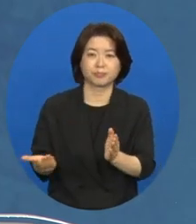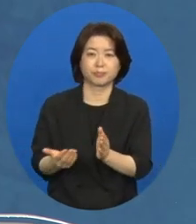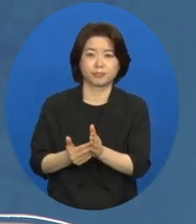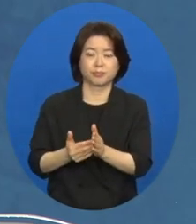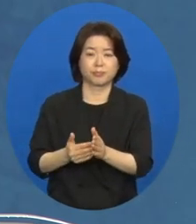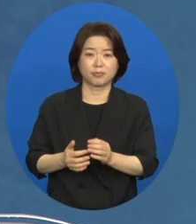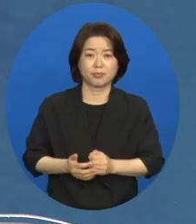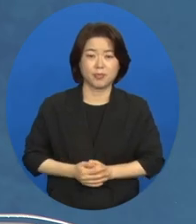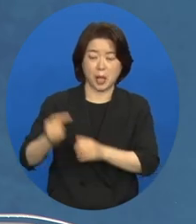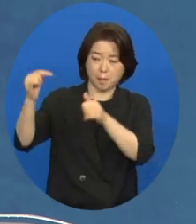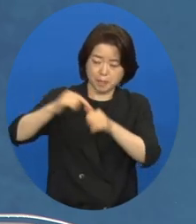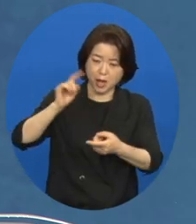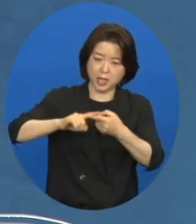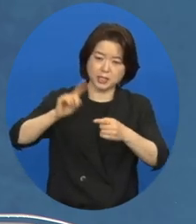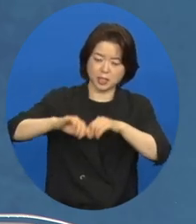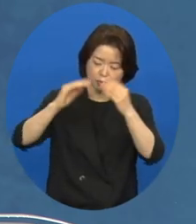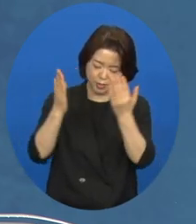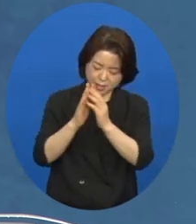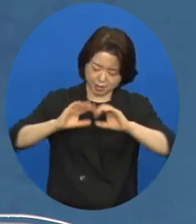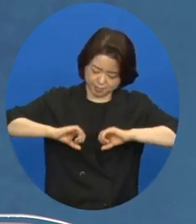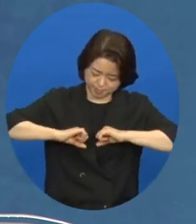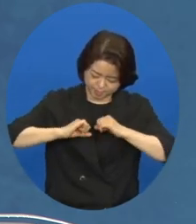했다, 그 말씀입니다.